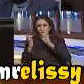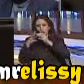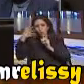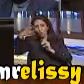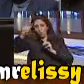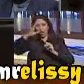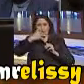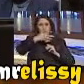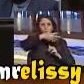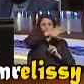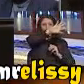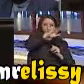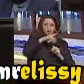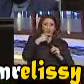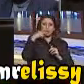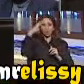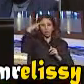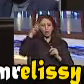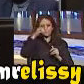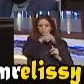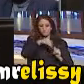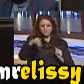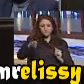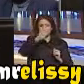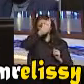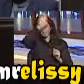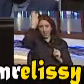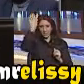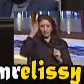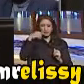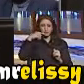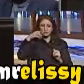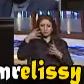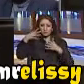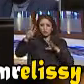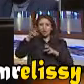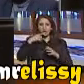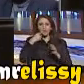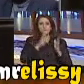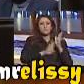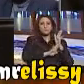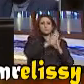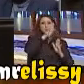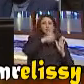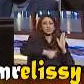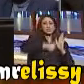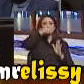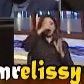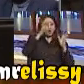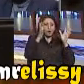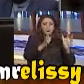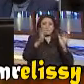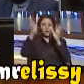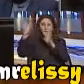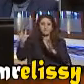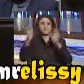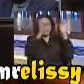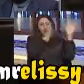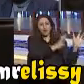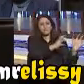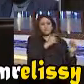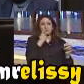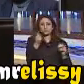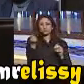خارجة باسم كش ملك والأخرى الطريق إلى الانتصار أو عملية التحرير والثالثة اللي انتوا هتشاركوا فيها اللي هي لا